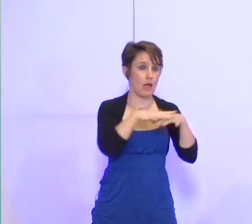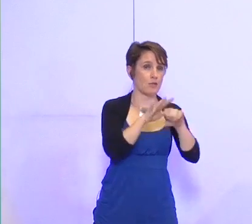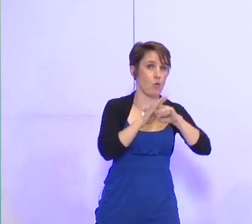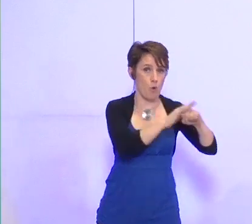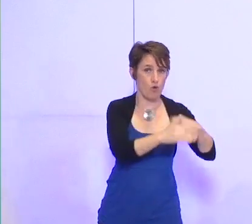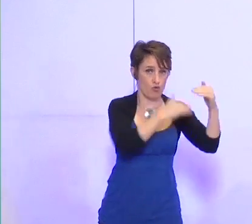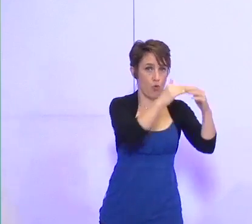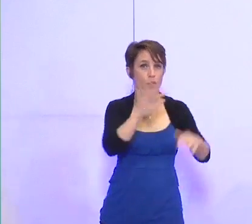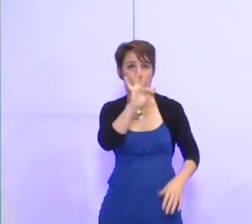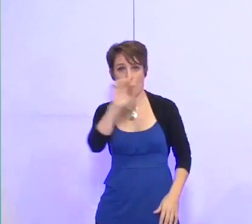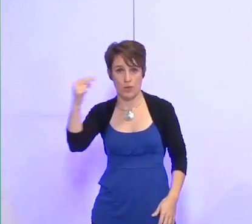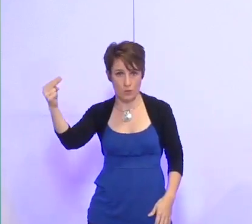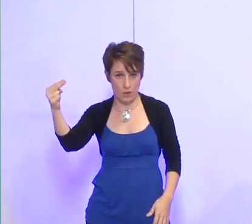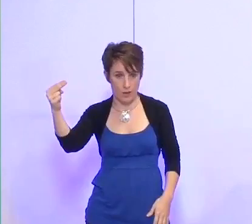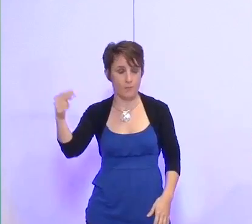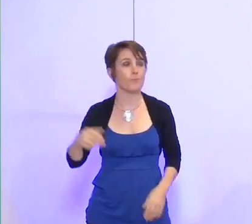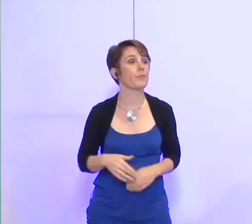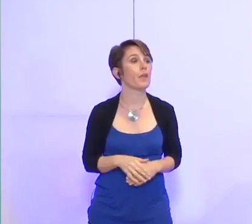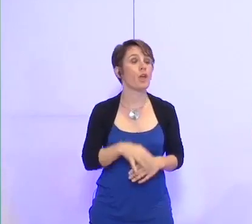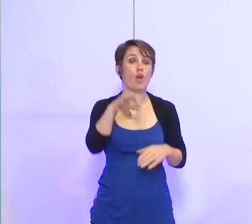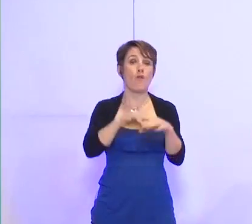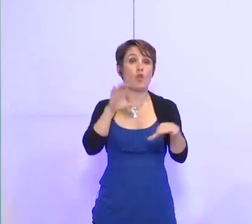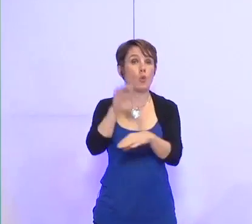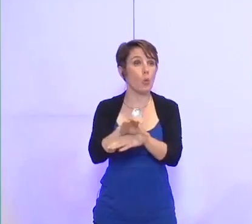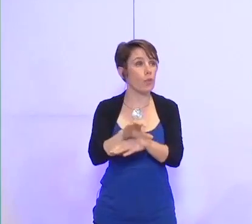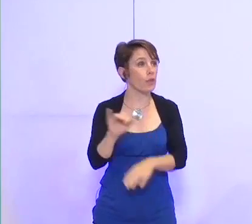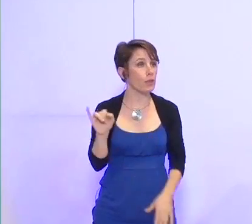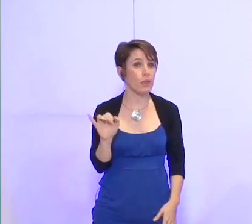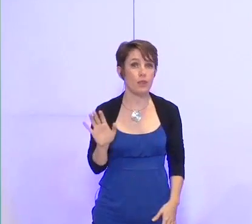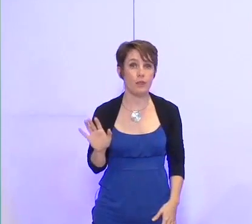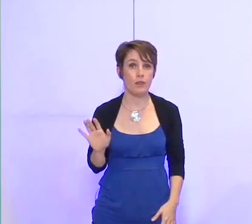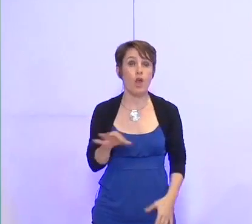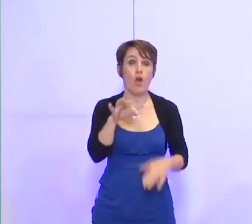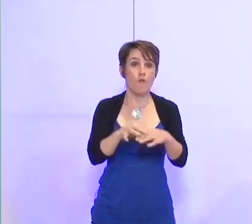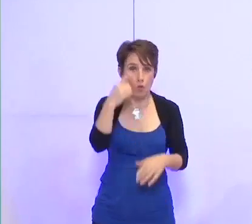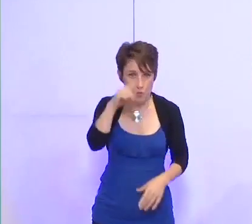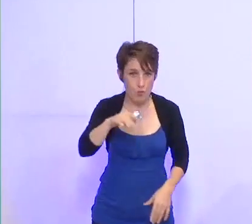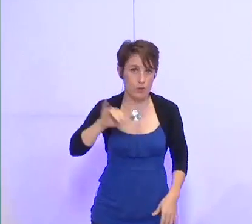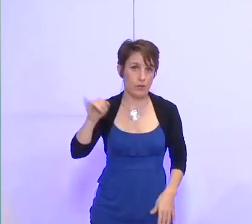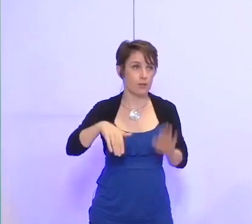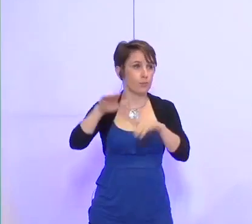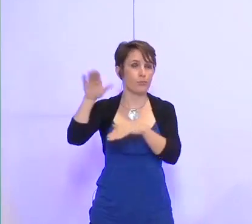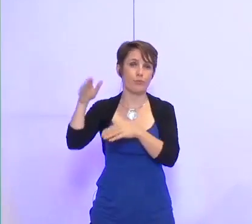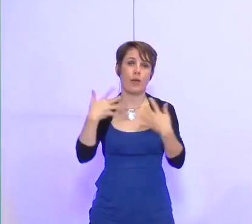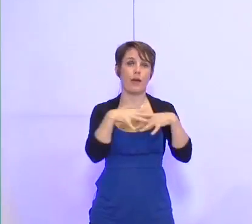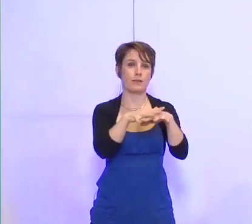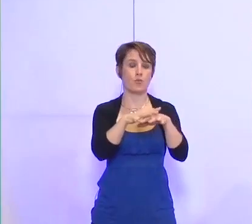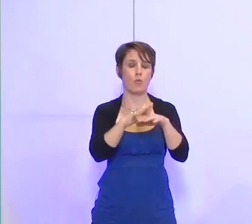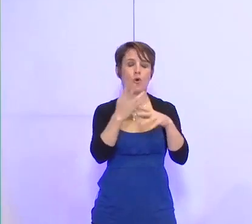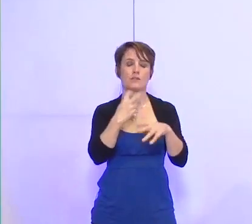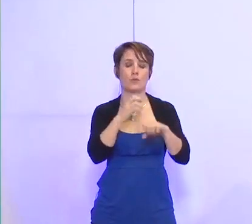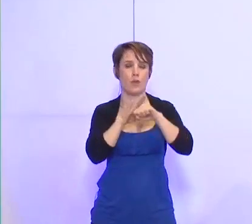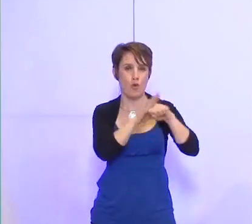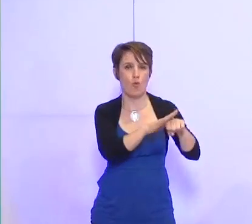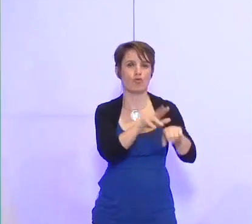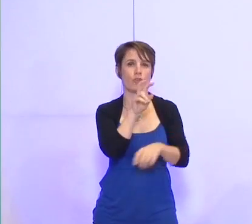le Front national. Qui est contre ? Qui est pour ? Le Rassemblement citoyen de la